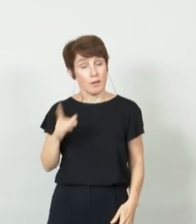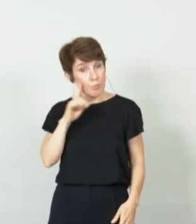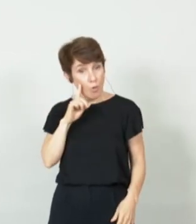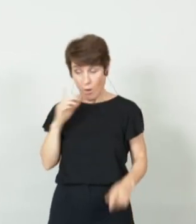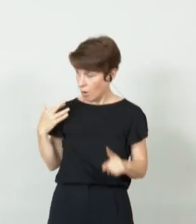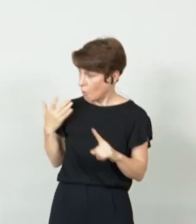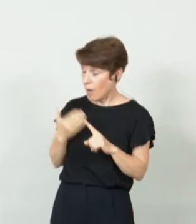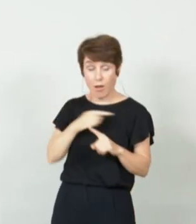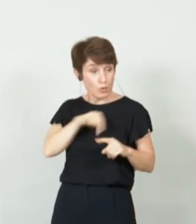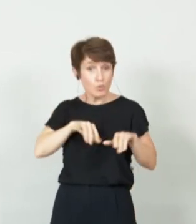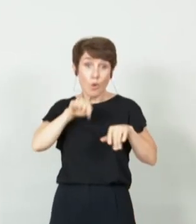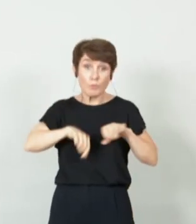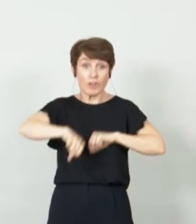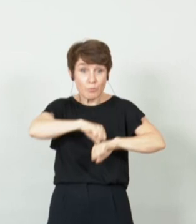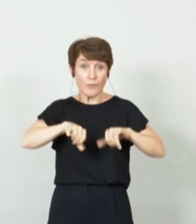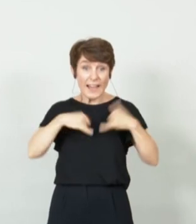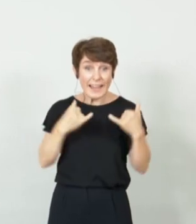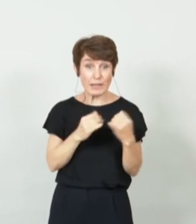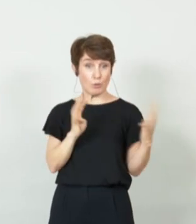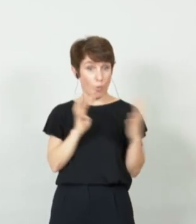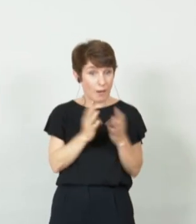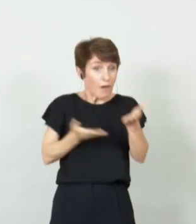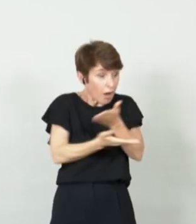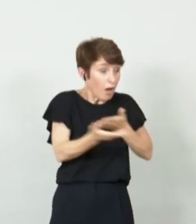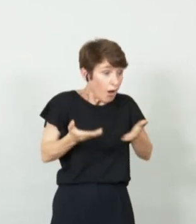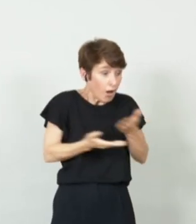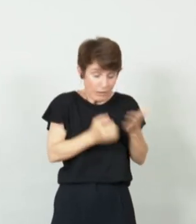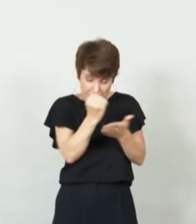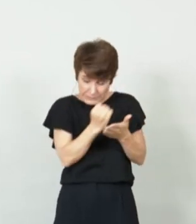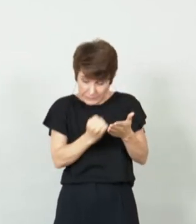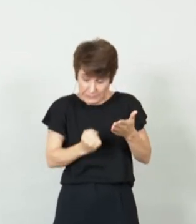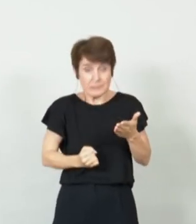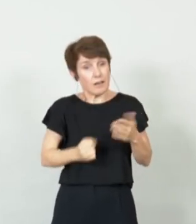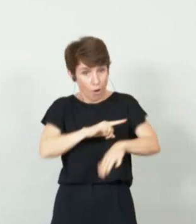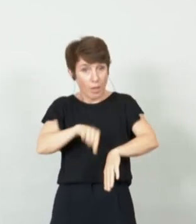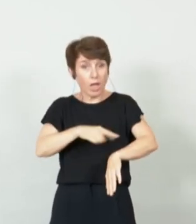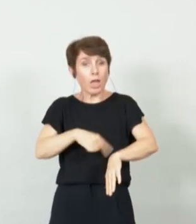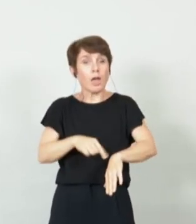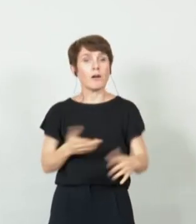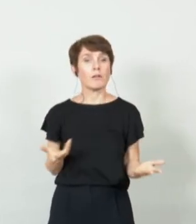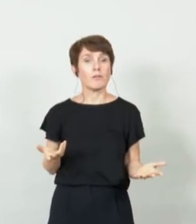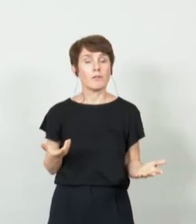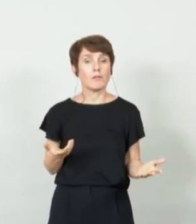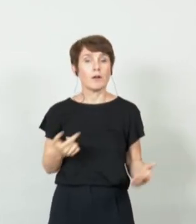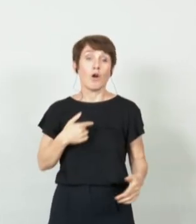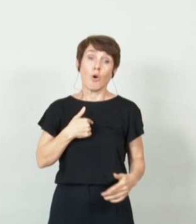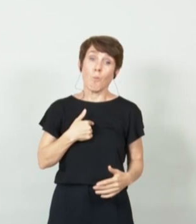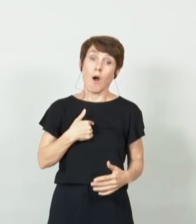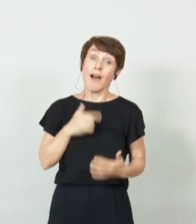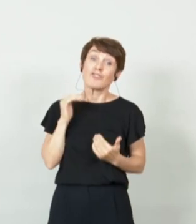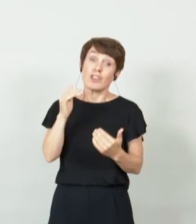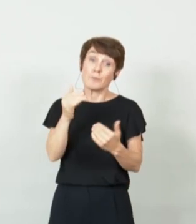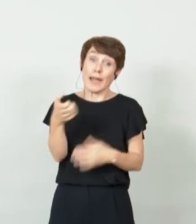concerter très fortement pour pouvoir venir faire cette cette question voilà moi mon souhait c'est de ne pas